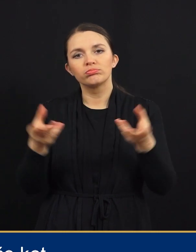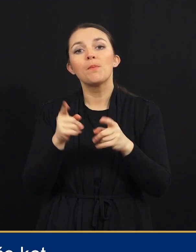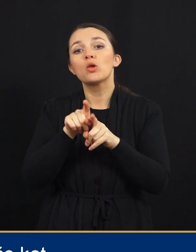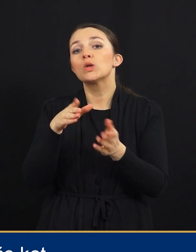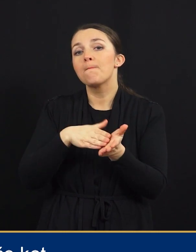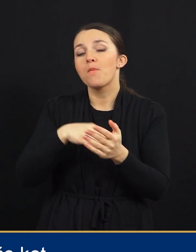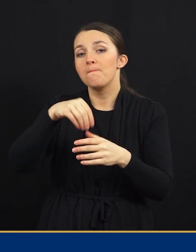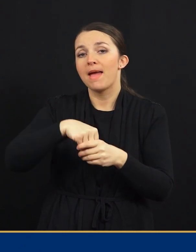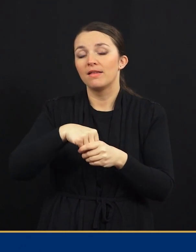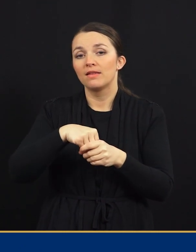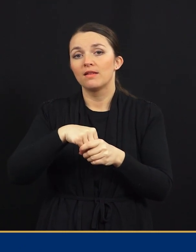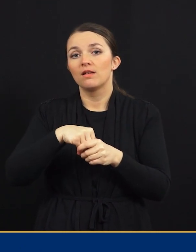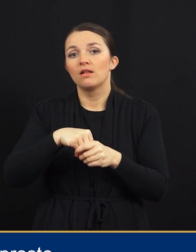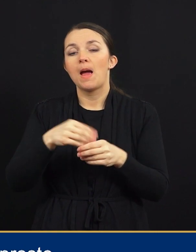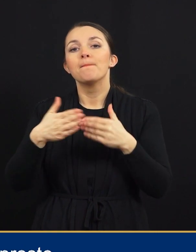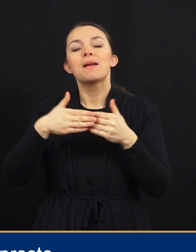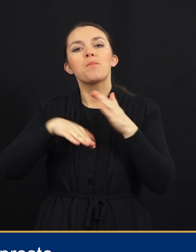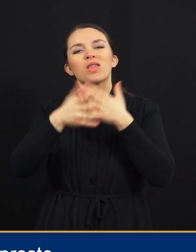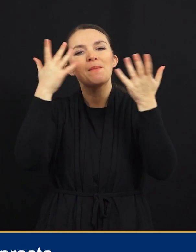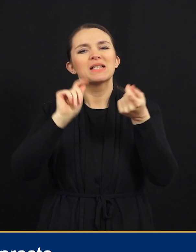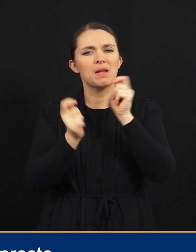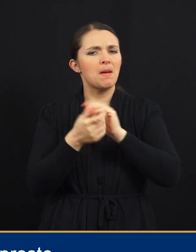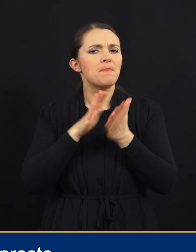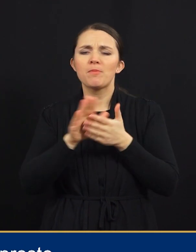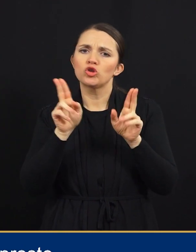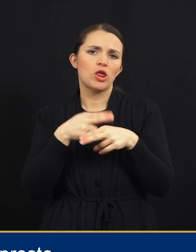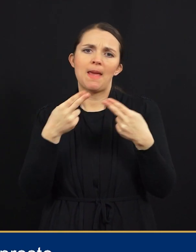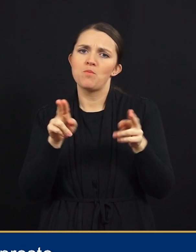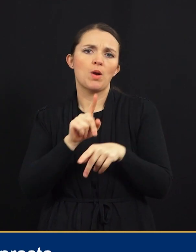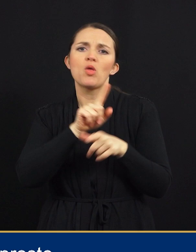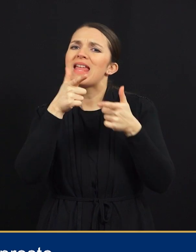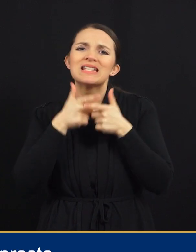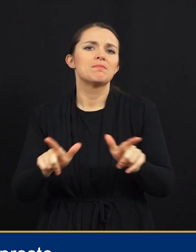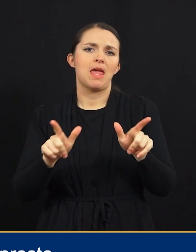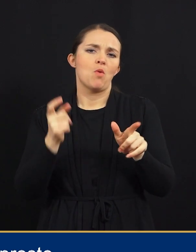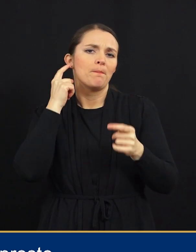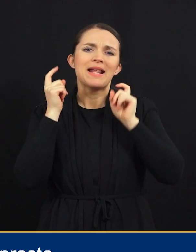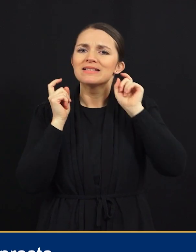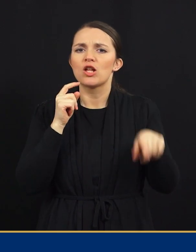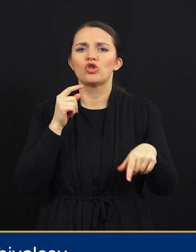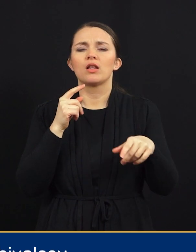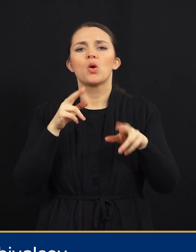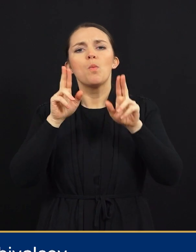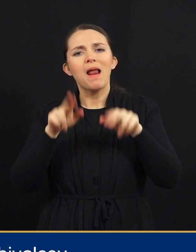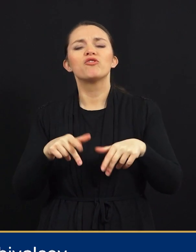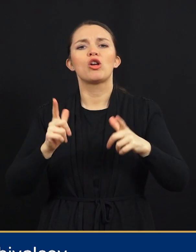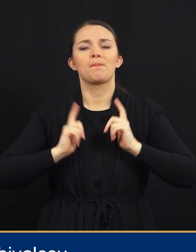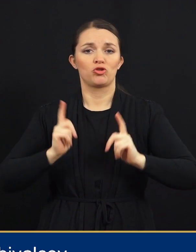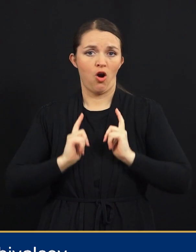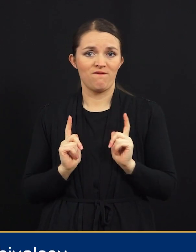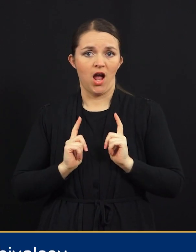pomen. Pri podnebnih spremembah preprosto ne moremo in ne smemo preslišati upravičenih